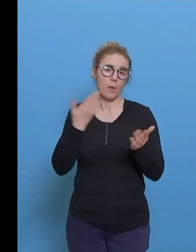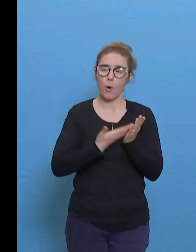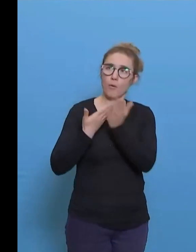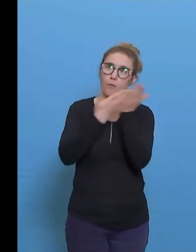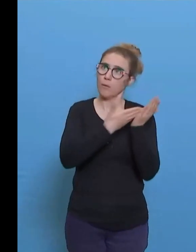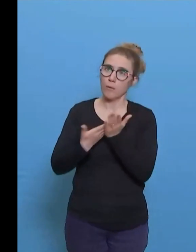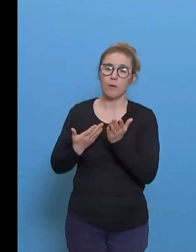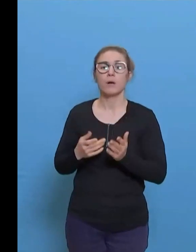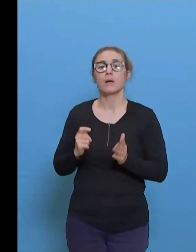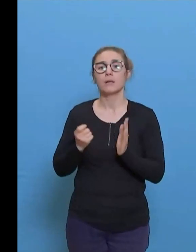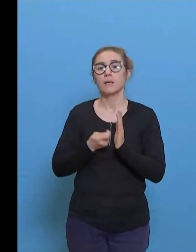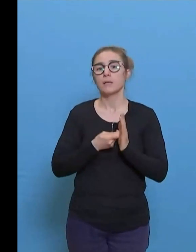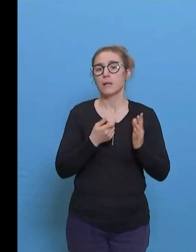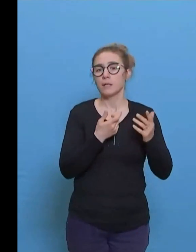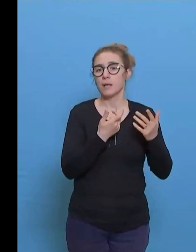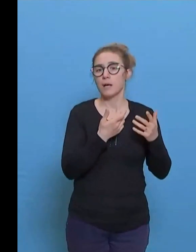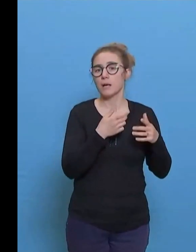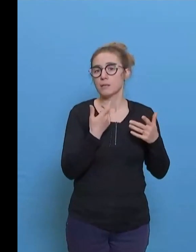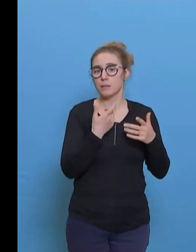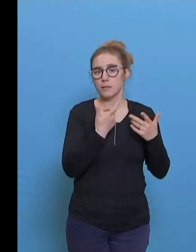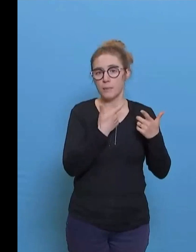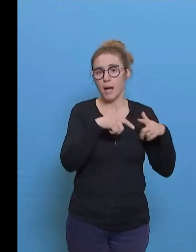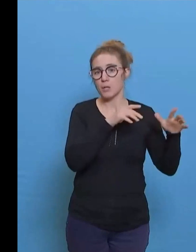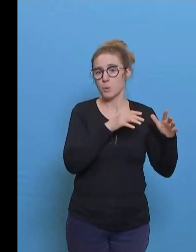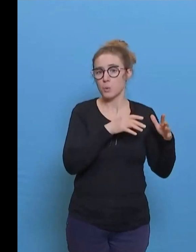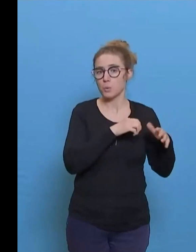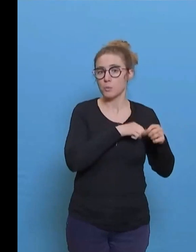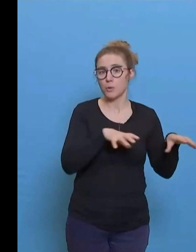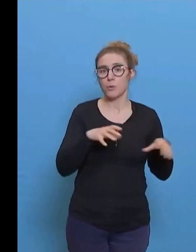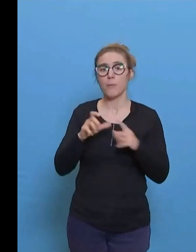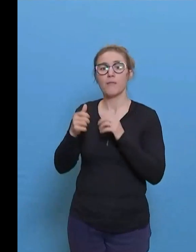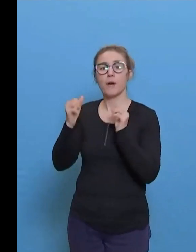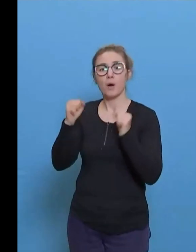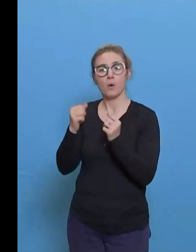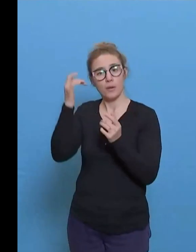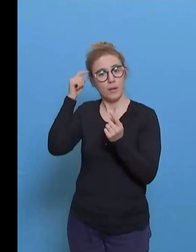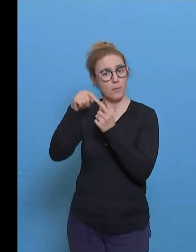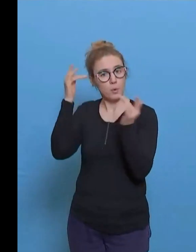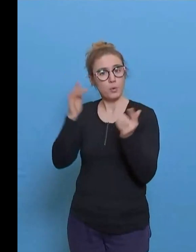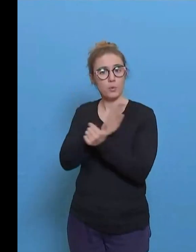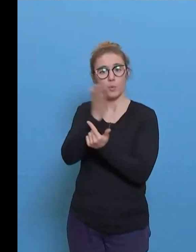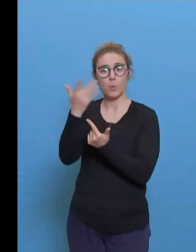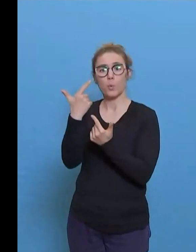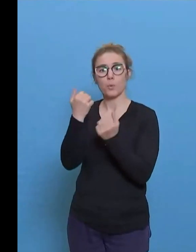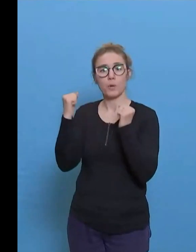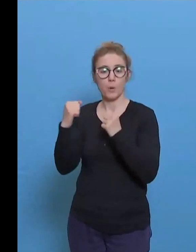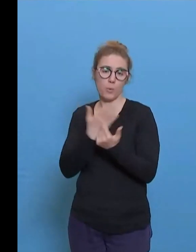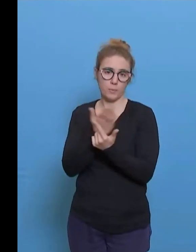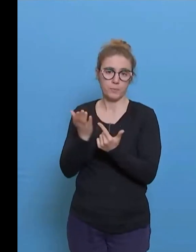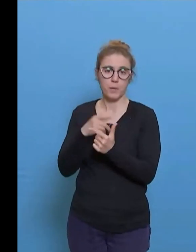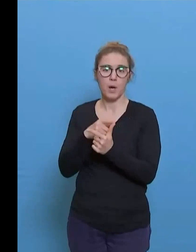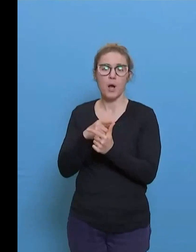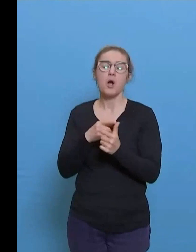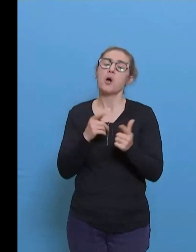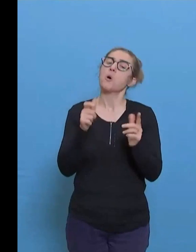la Libération, il y avait un consensus sur la culture qui est reposé sur deux piliers très simples. Premièrement, le